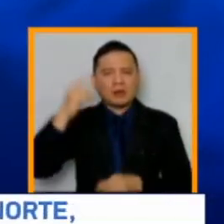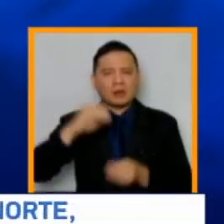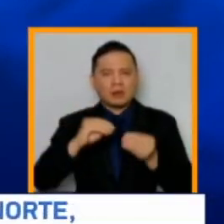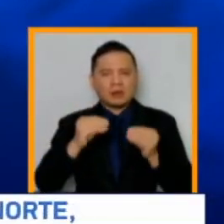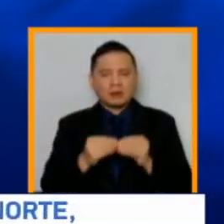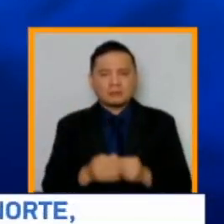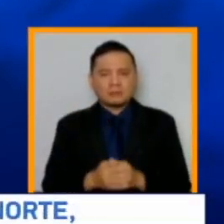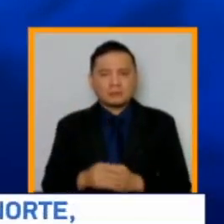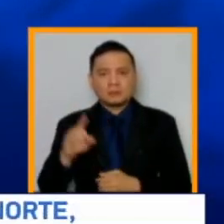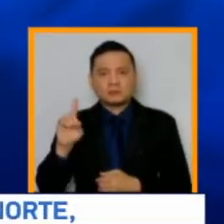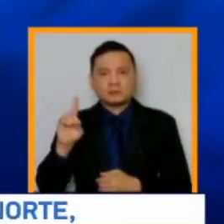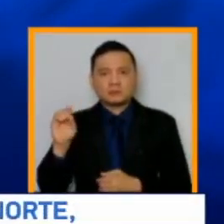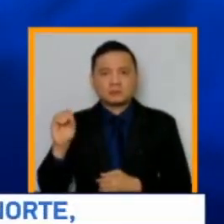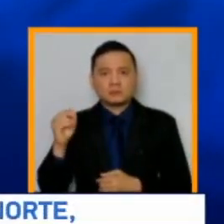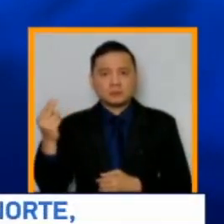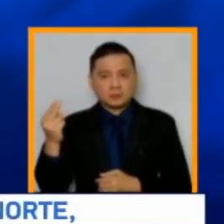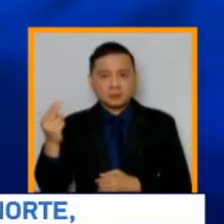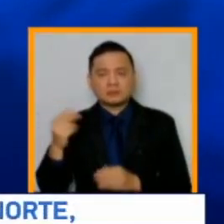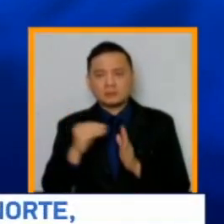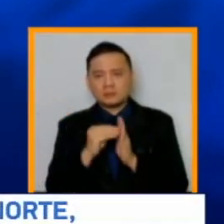sa